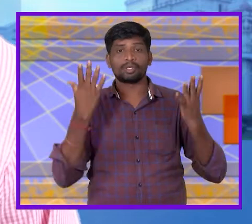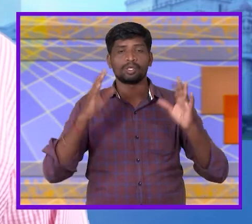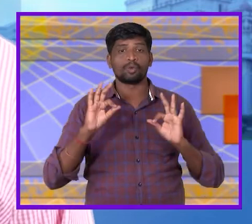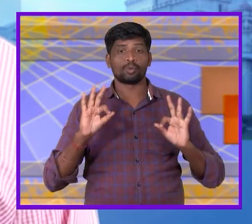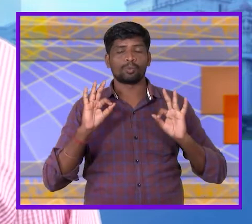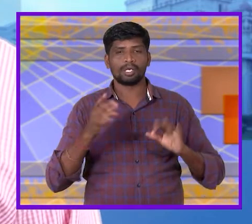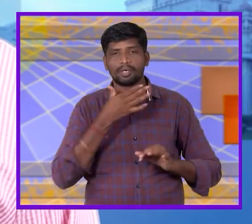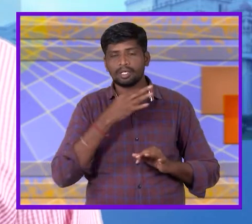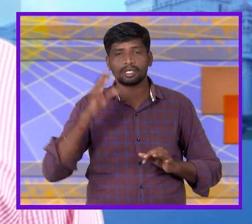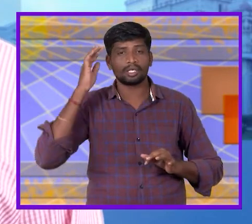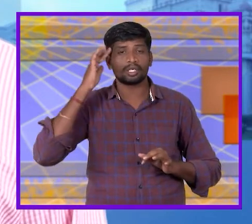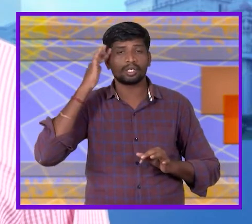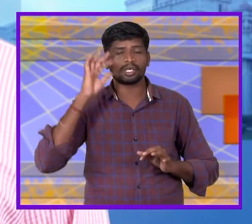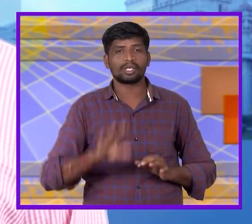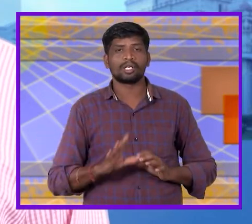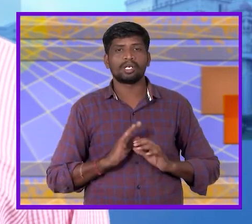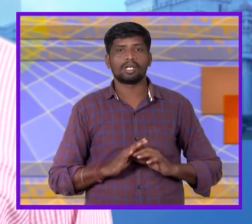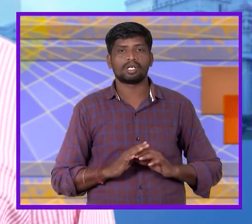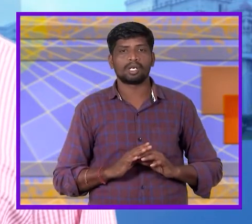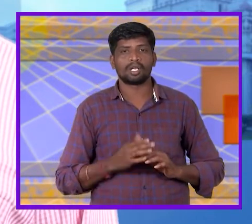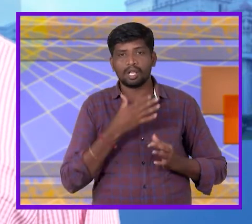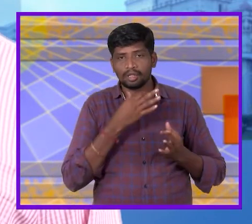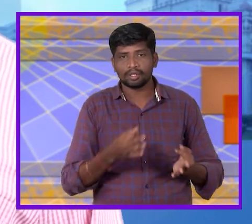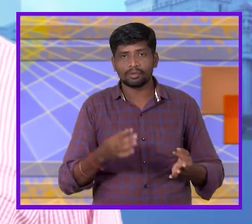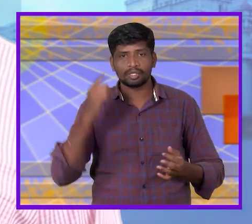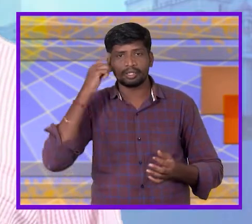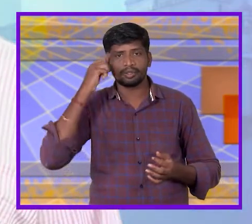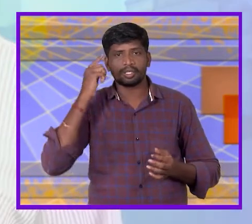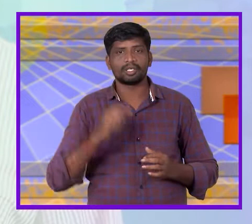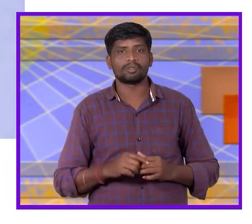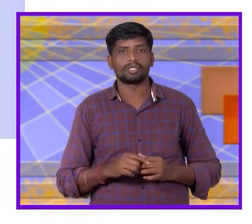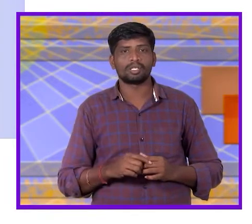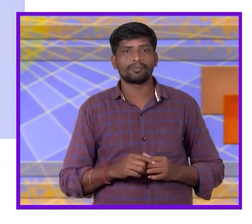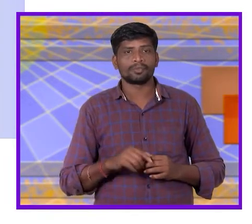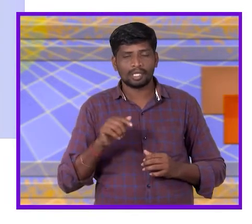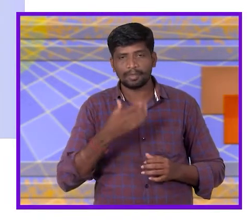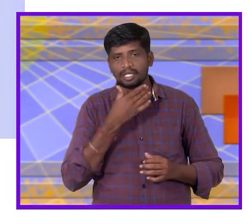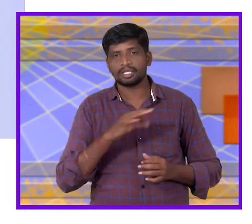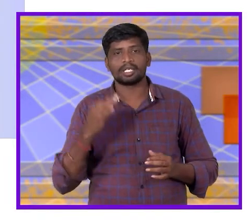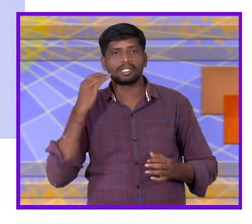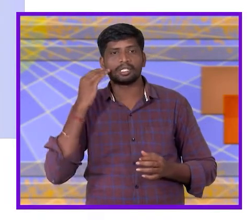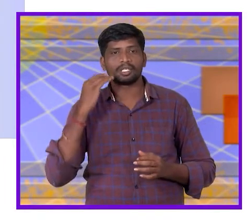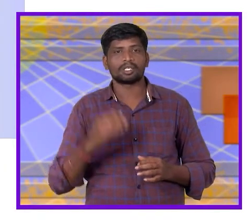அளவுக்கு, திருக்குறளை நினைவு கூறக்கூடிய அளவுக்கு, திருவள்ளுவரை நினைவு கூற அளவுக்கு நம்முடைய சென்னையிலே வள்ளுவர் கோட்டம்